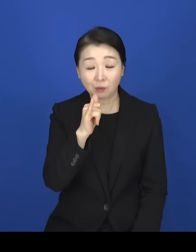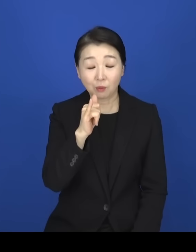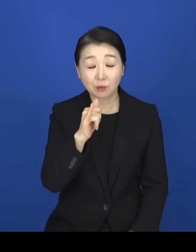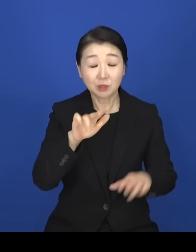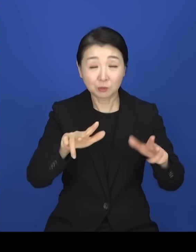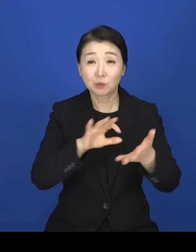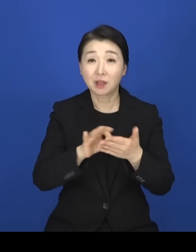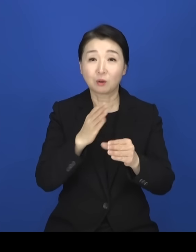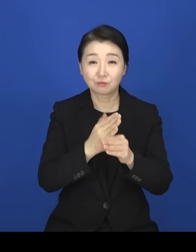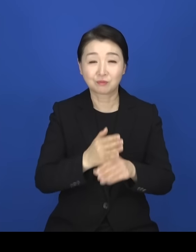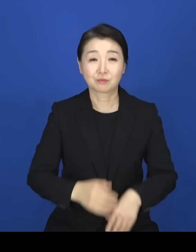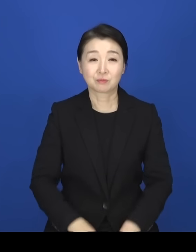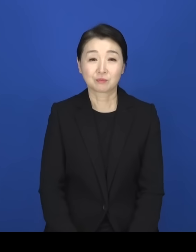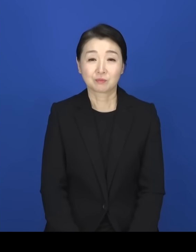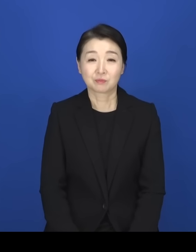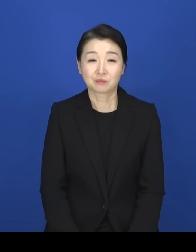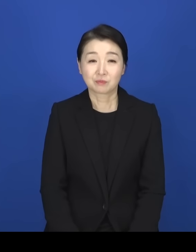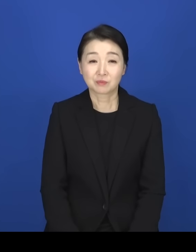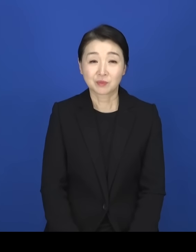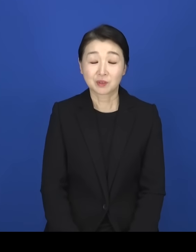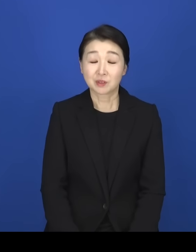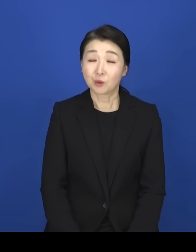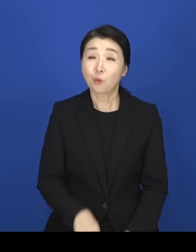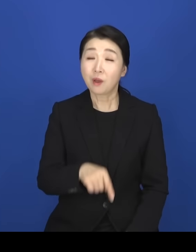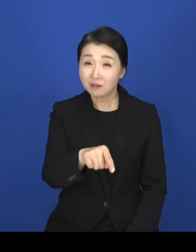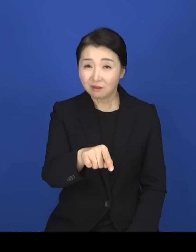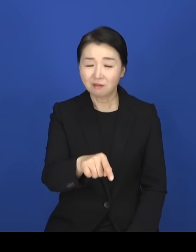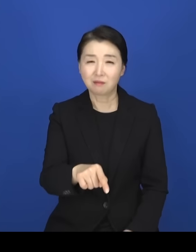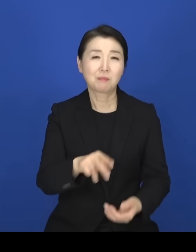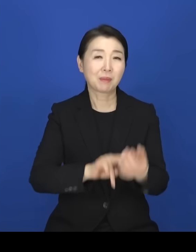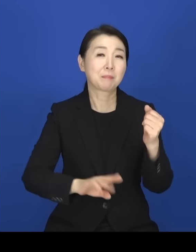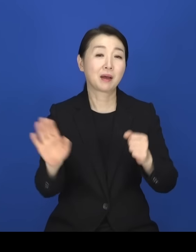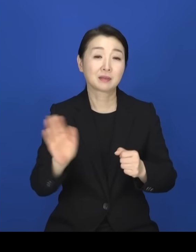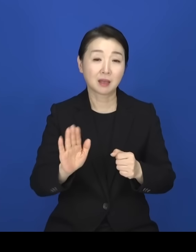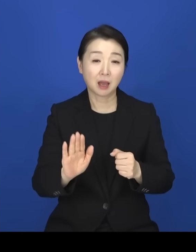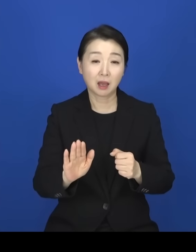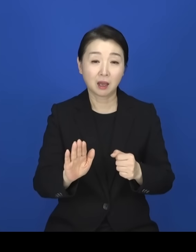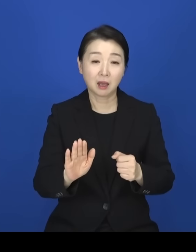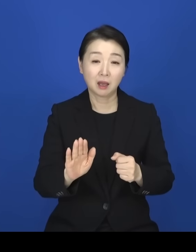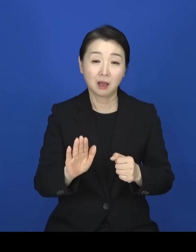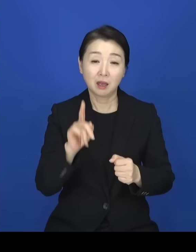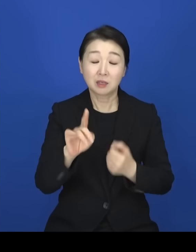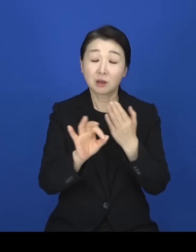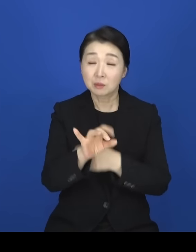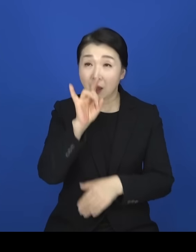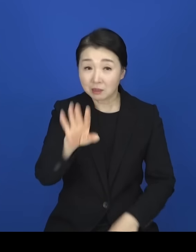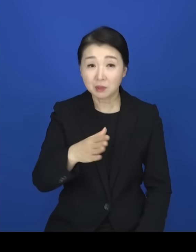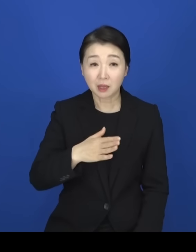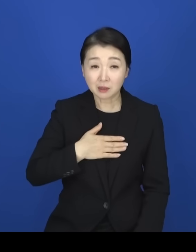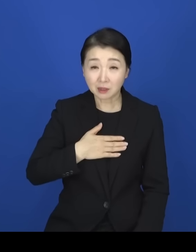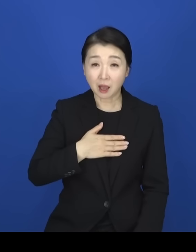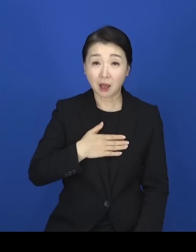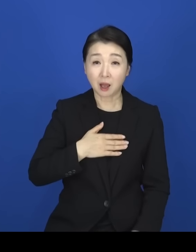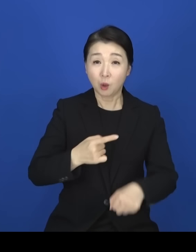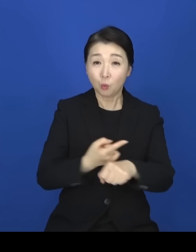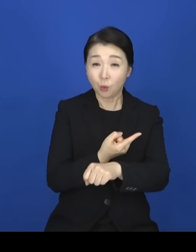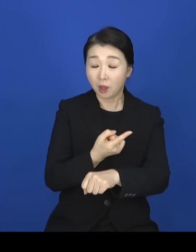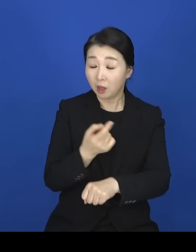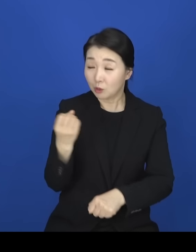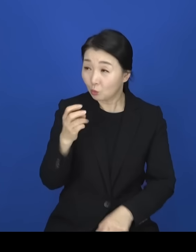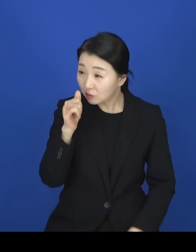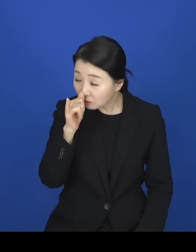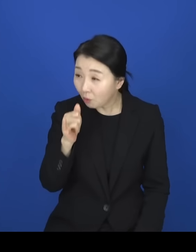저는. 김기리 씨 이모티콘을. 이거 단종된 거거든요. 저 아직도 있어요. 이러시면 안 됩니다. 이거 있잖아요. 그거. 지금 저 말고 있는 사람 처음 만난 거예요. 저 있어요. 전